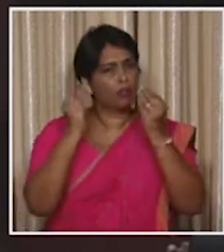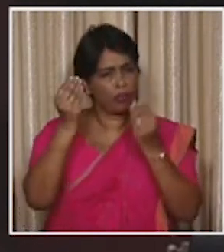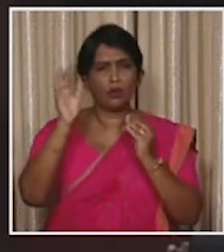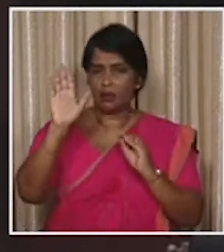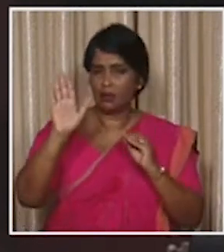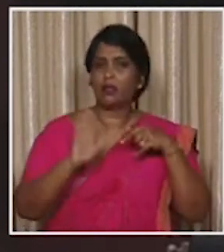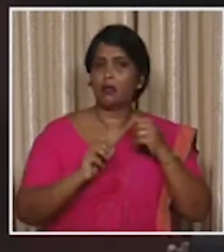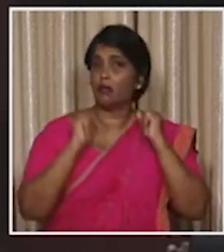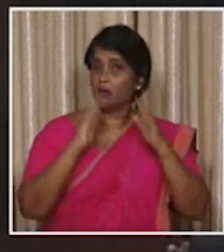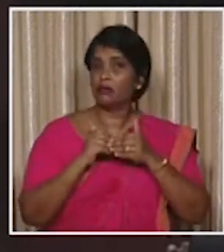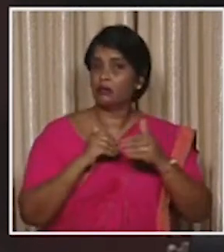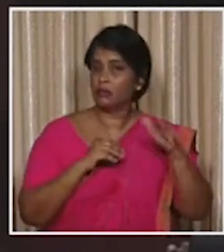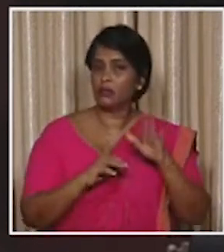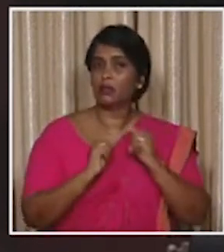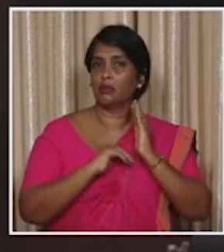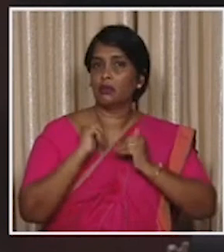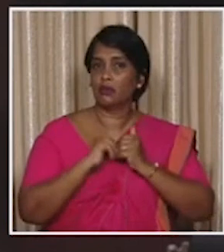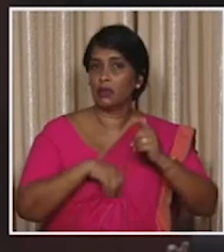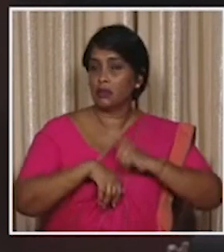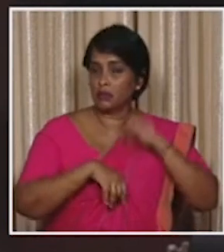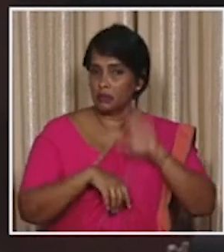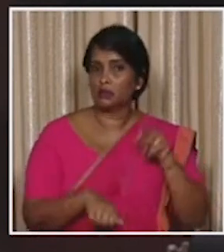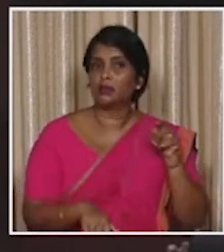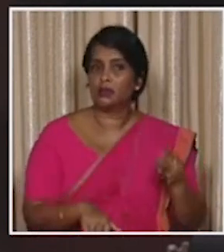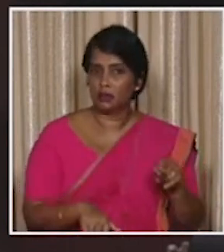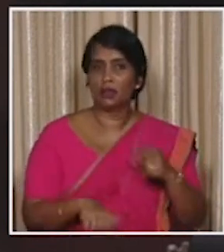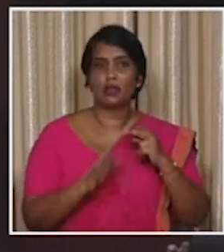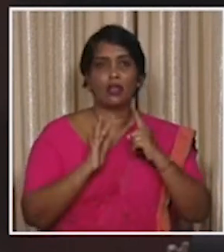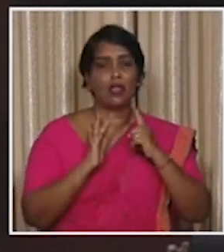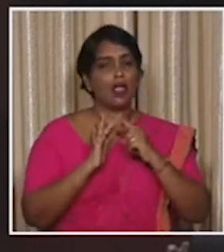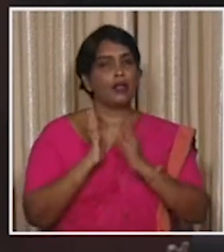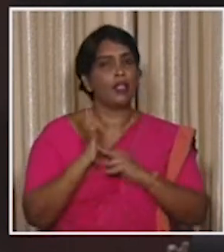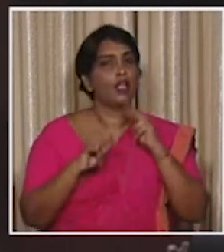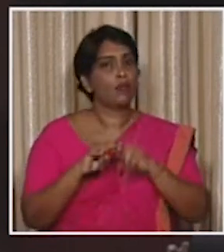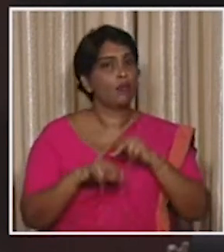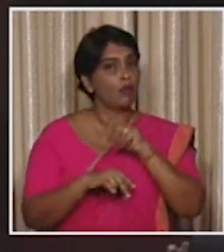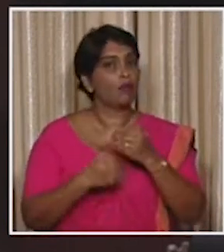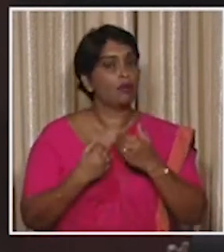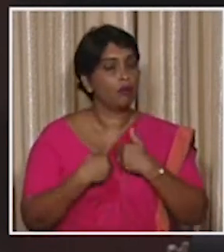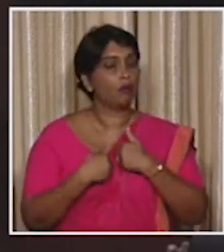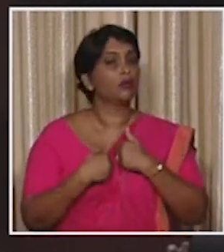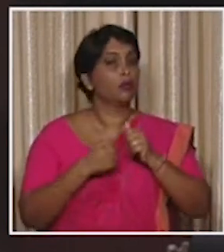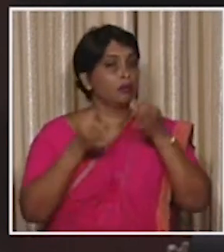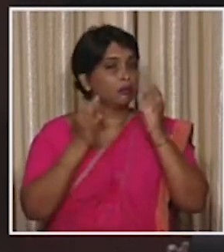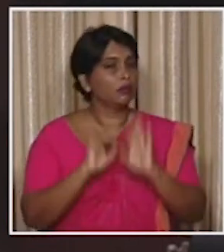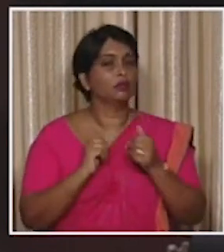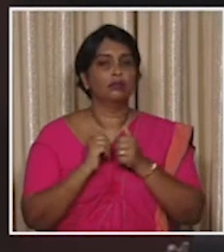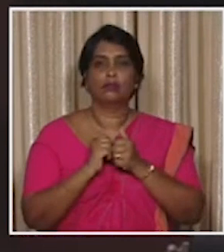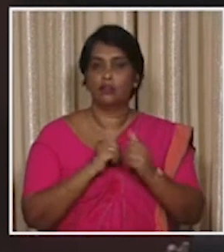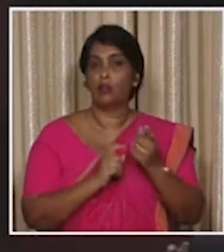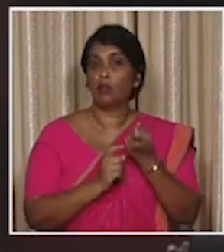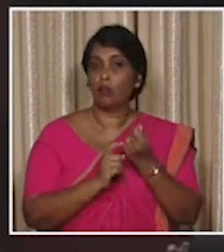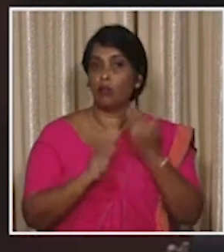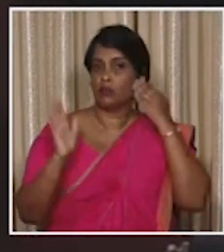අද ස්ථාවරත්වය කරා අපි ගමන් කරන අවස්ථාවේදී ජාත්‍යන්තර මූල්‍ය අරමුදල අපිව නියමානුකූල